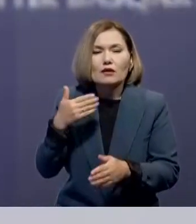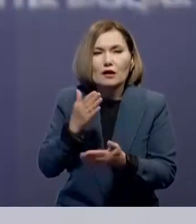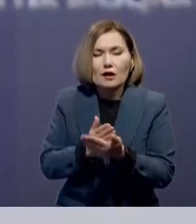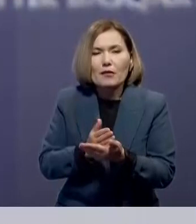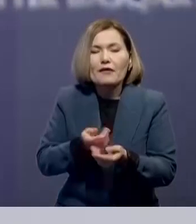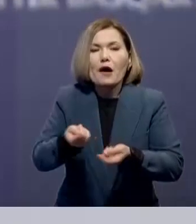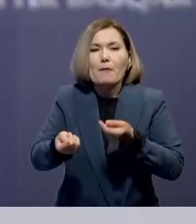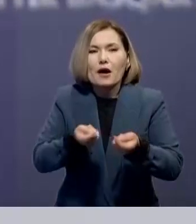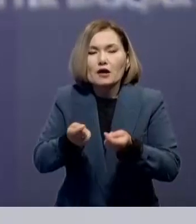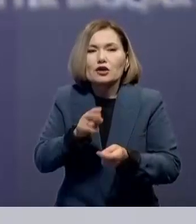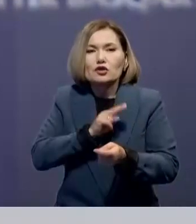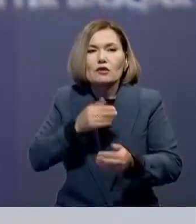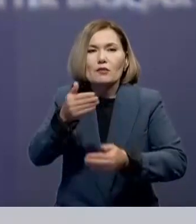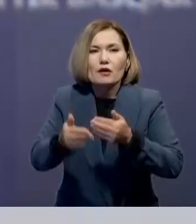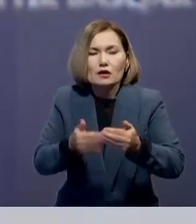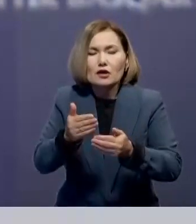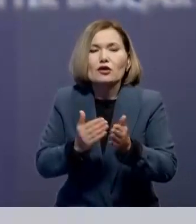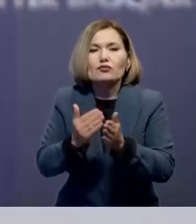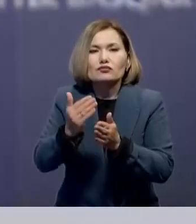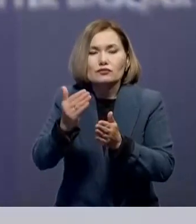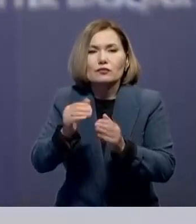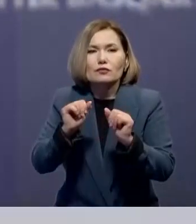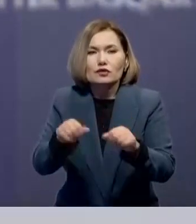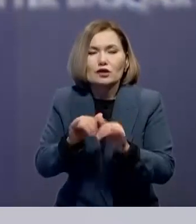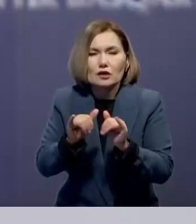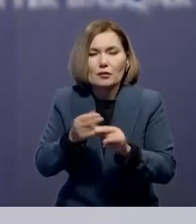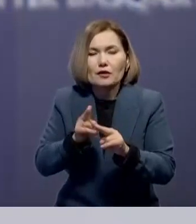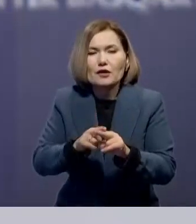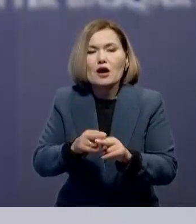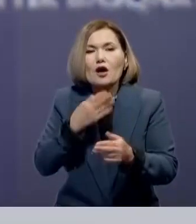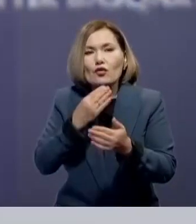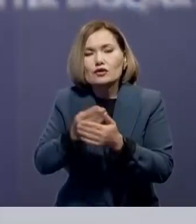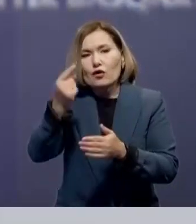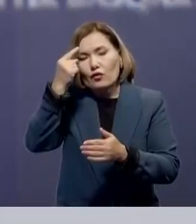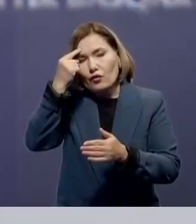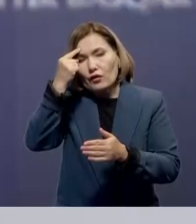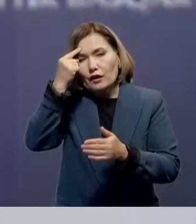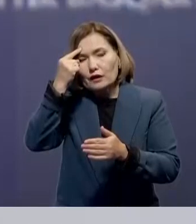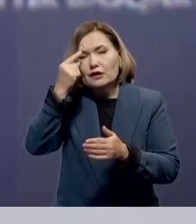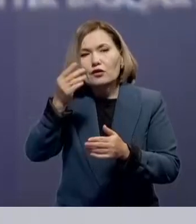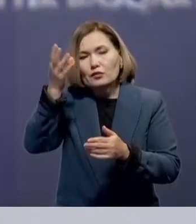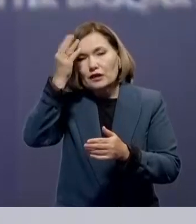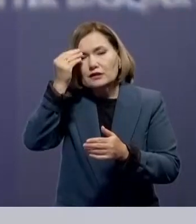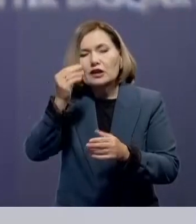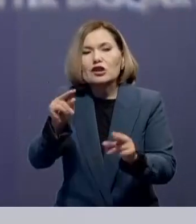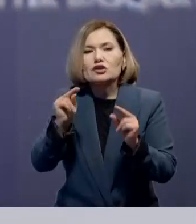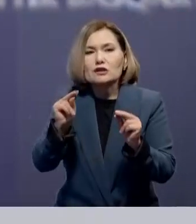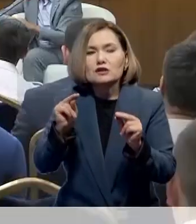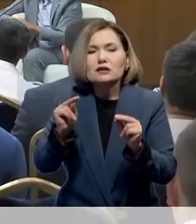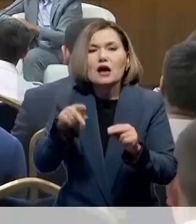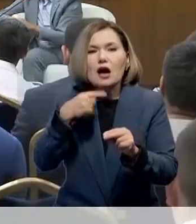басшылық лауазымдарына өте талантты және өз ойын ашық жеткізе алатын жастарды таңдап алды деп осыған